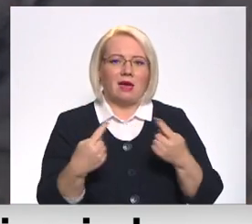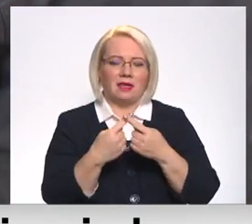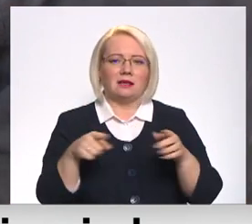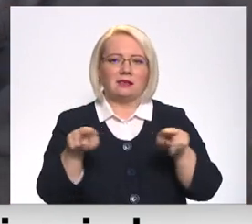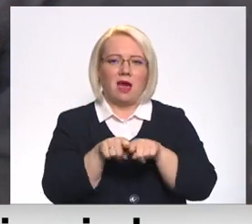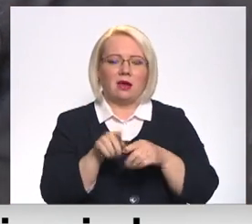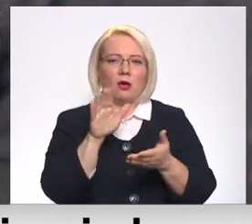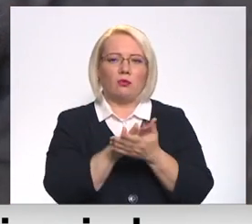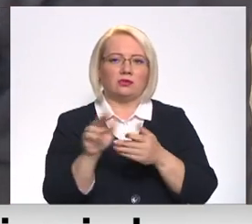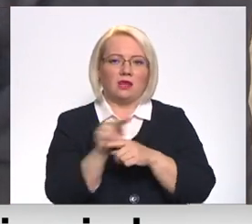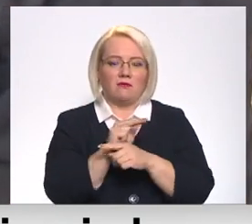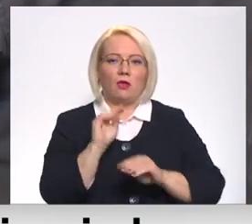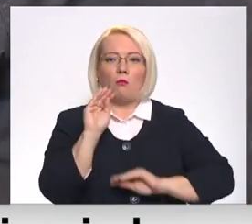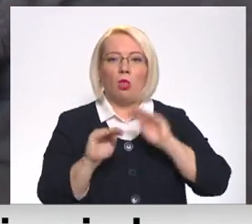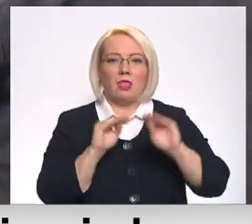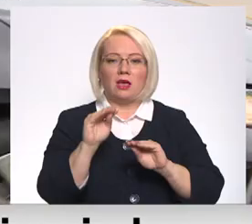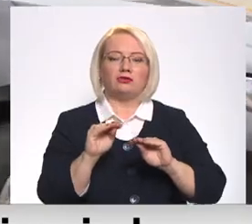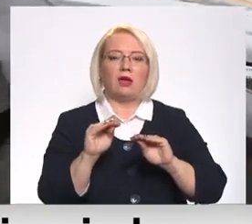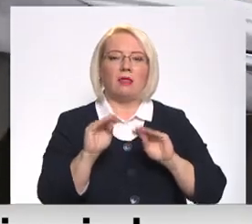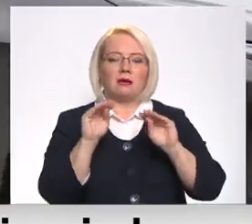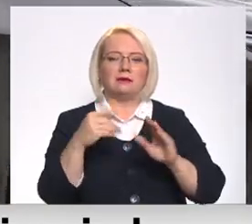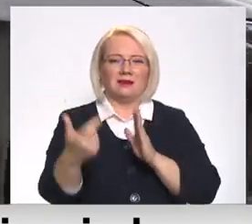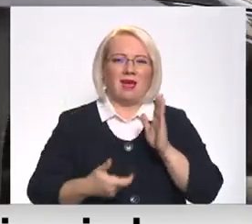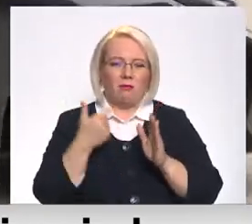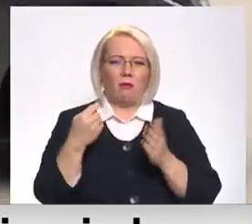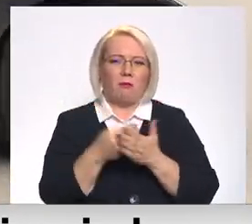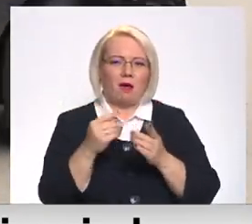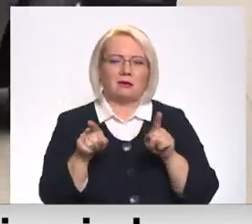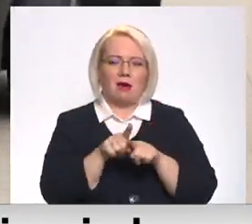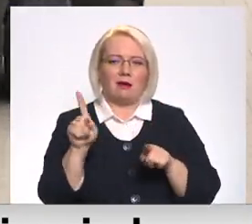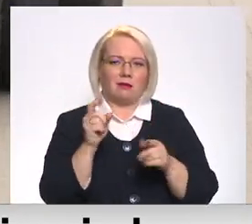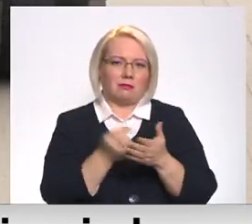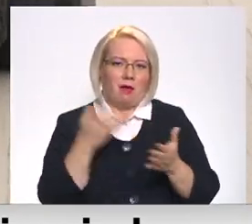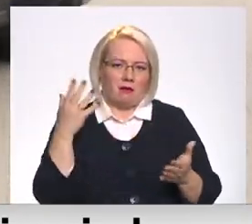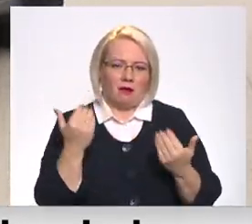montēšanas maksa šogad ir nedaudz lielāka. Dāvids Frēdenfelds, Ainis Kupčs, Latvijas televīzija.